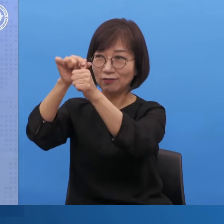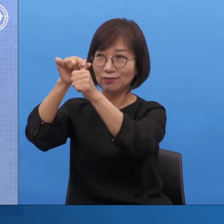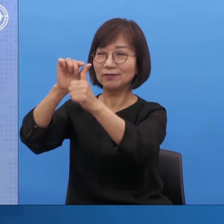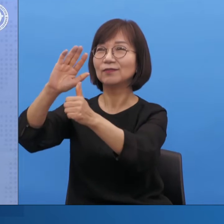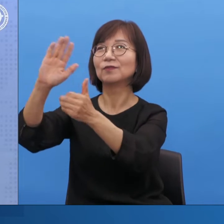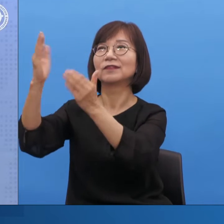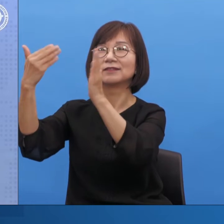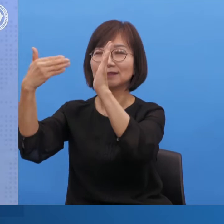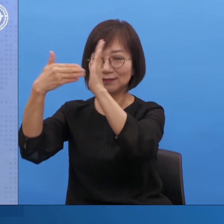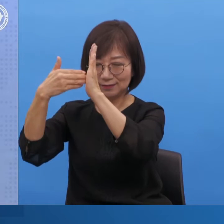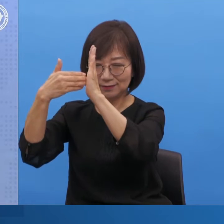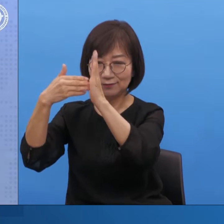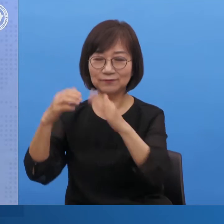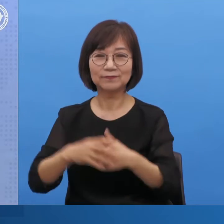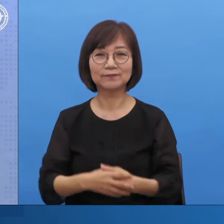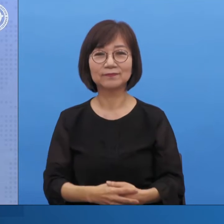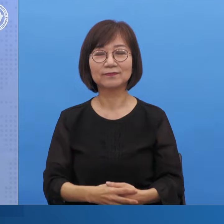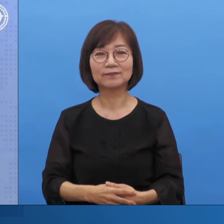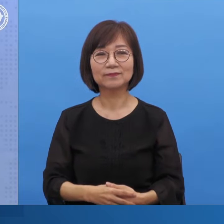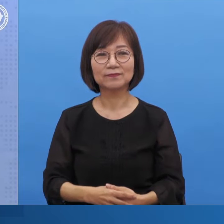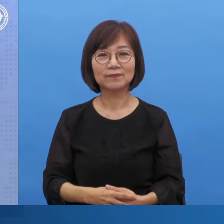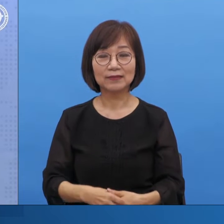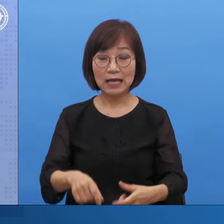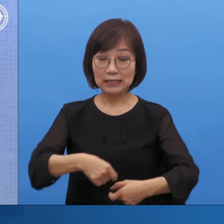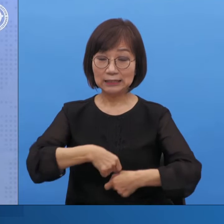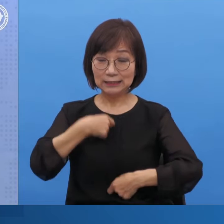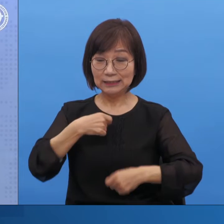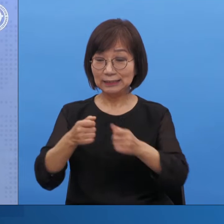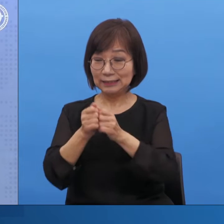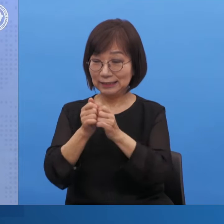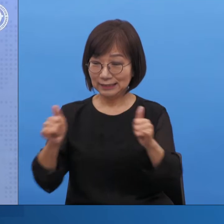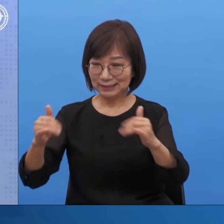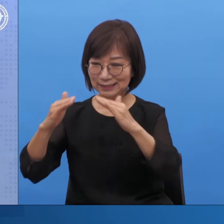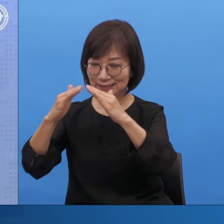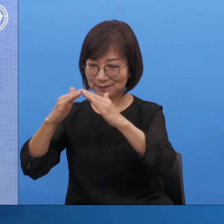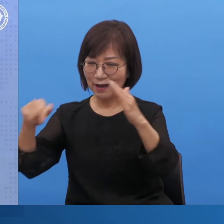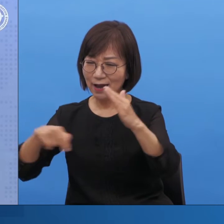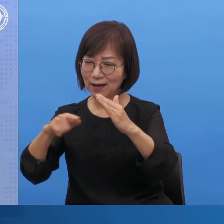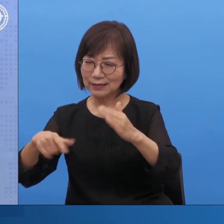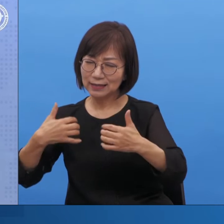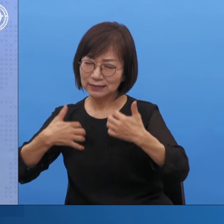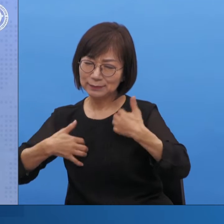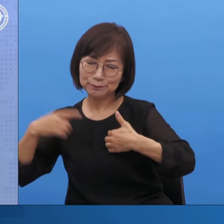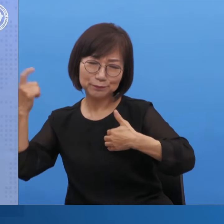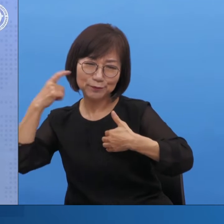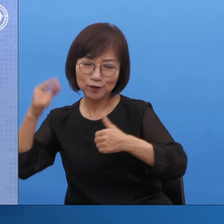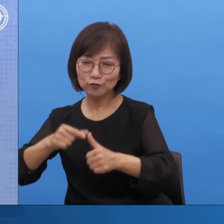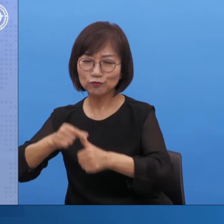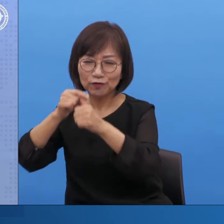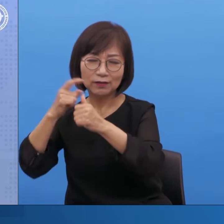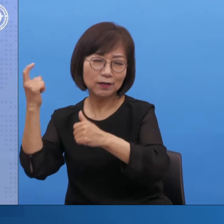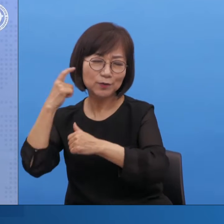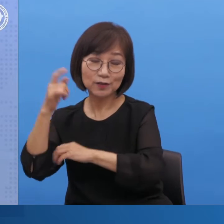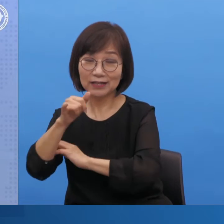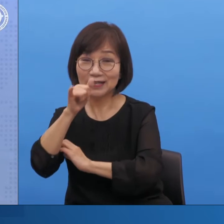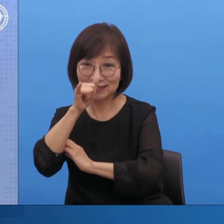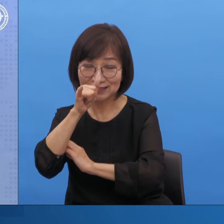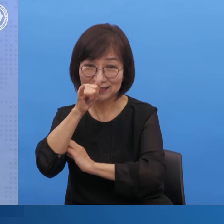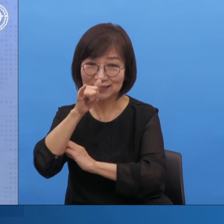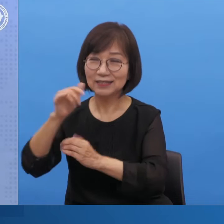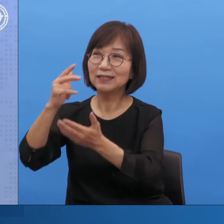my salvation. 의인들의 장막에 기쁜 소리 구원의 소리가 있으며 여호와의